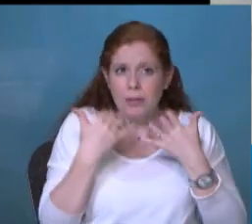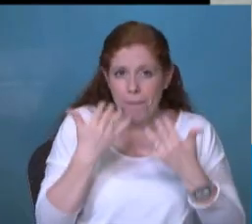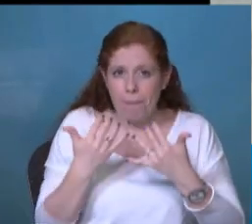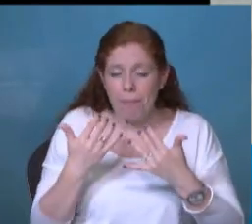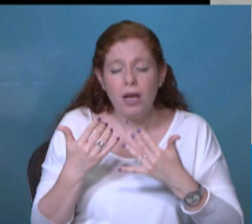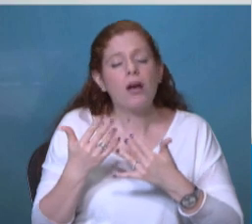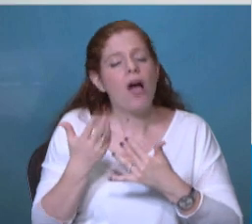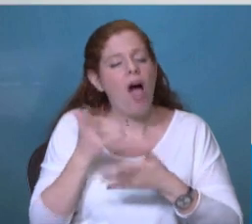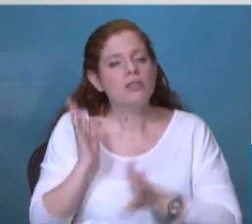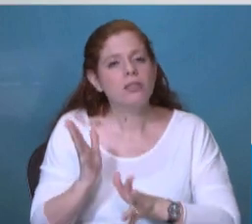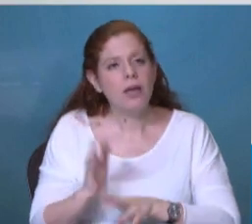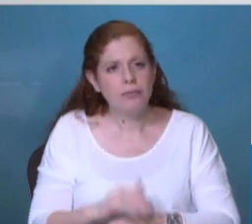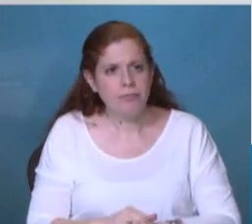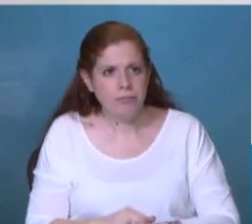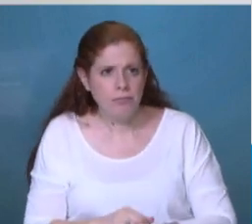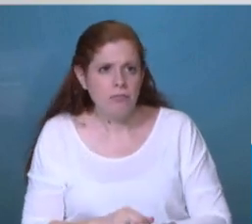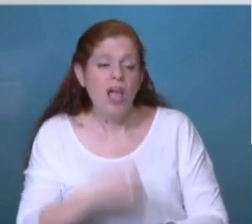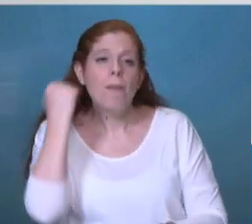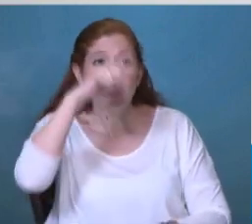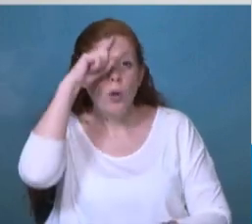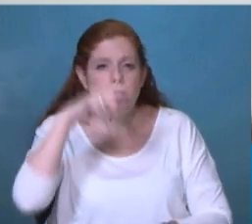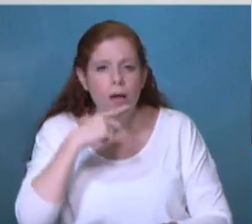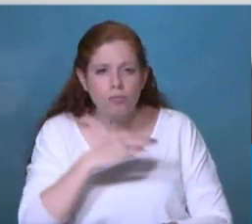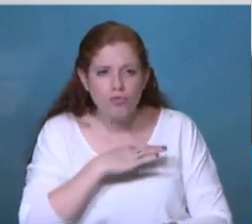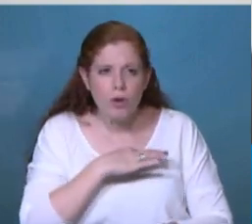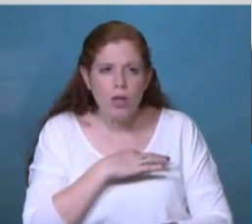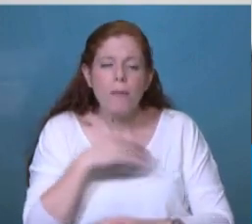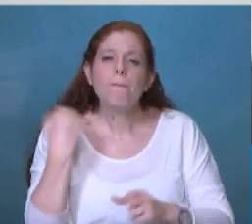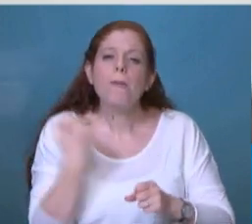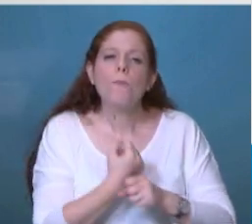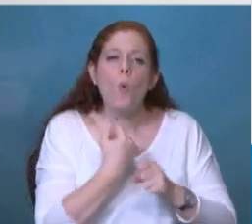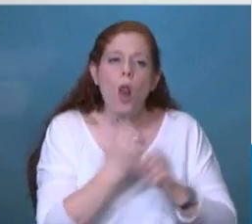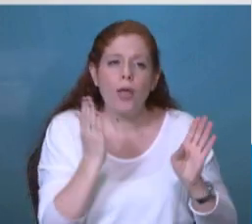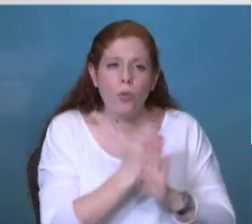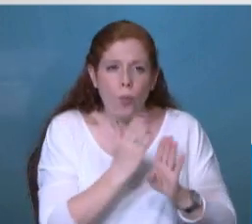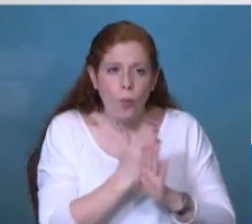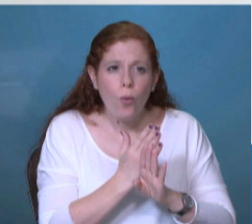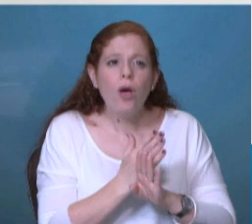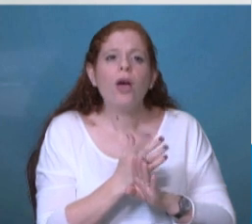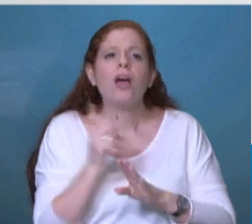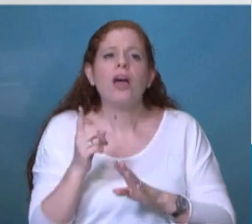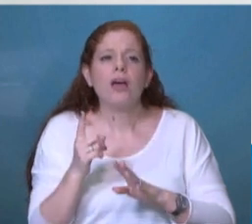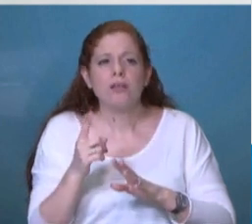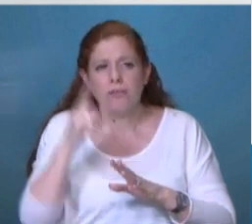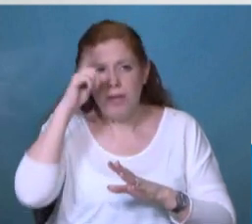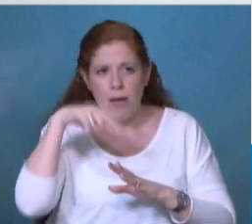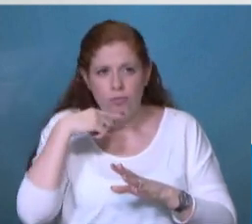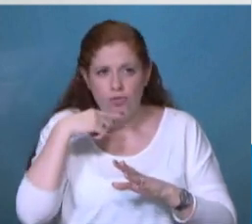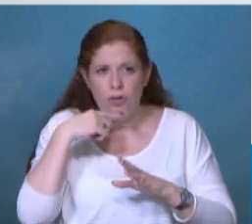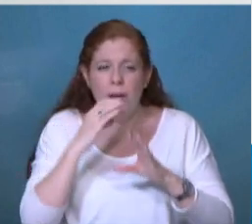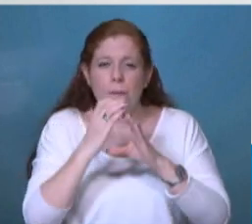אכזרי. They are killed my father in the one terror. They are sent my father car with